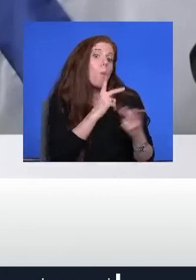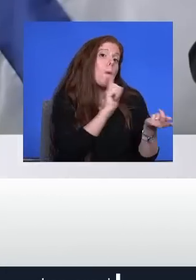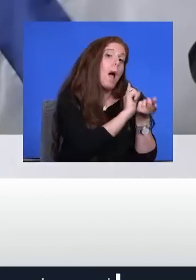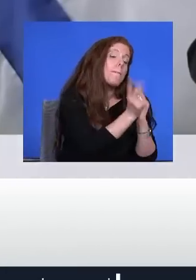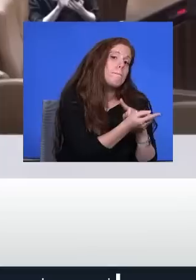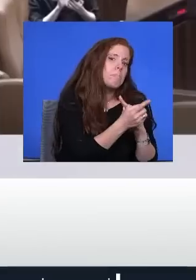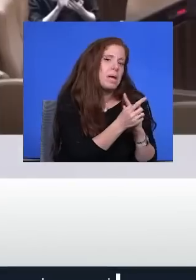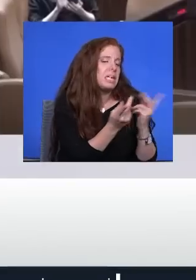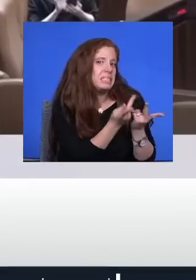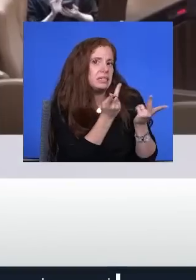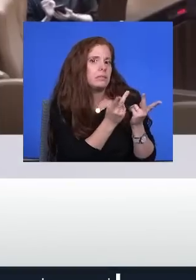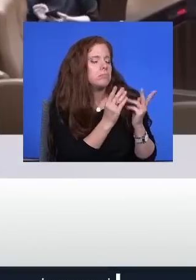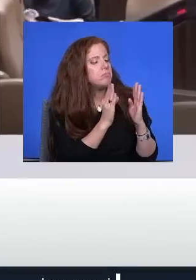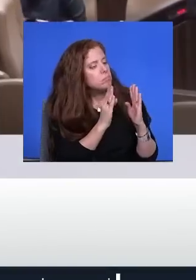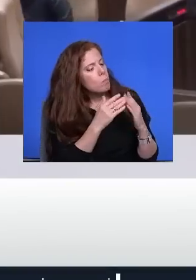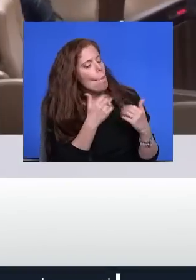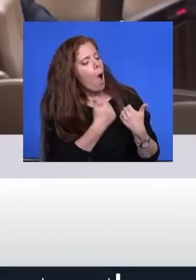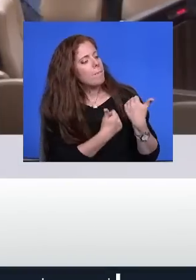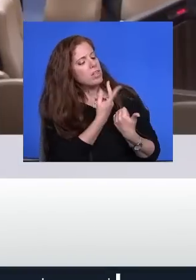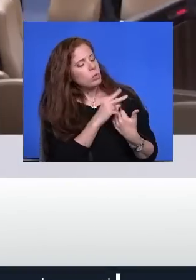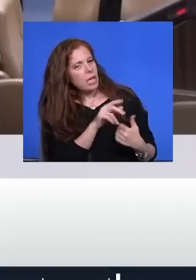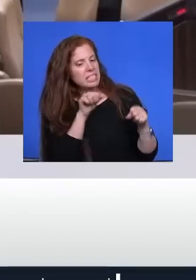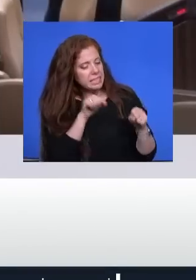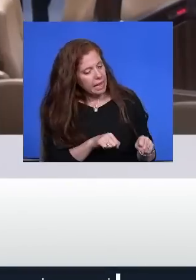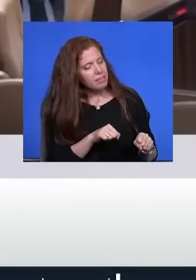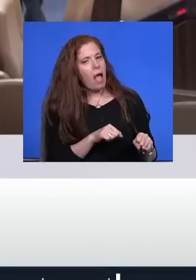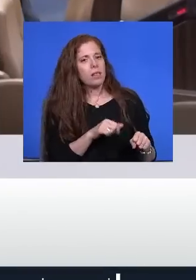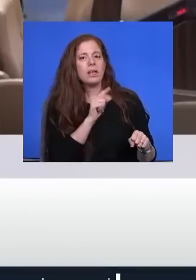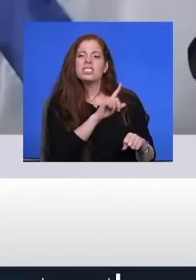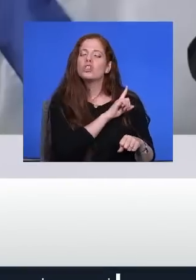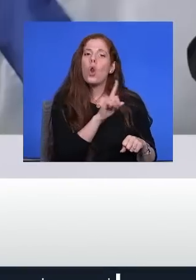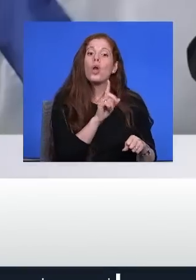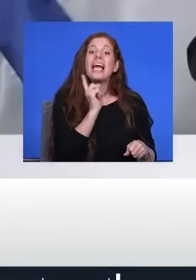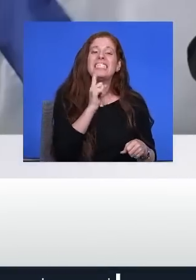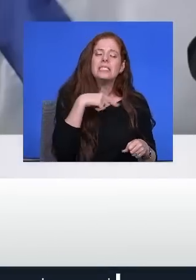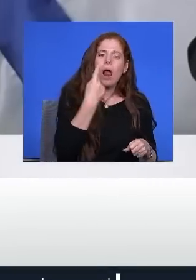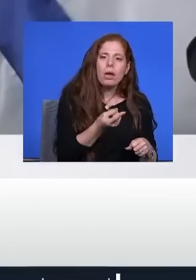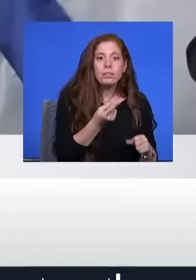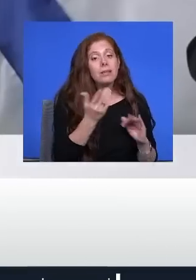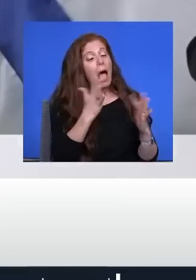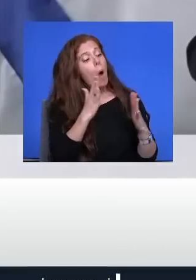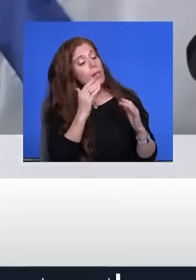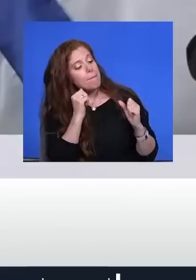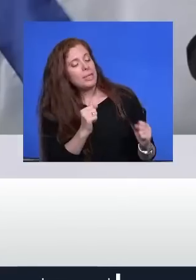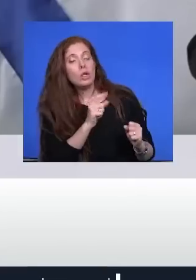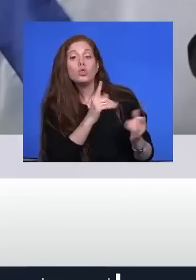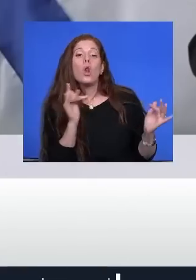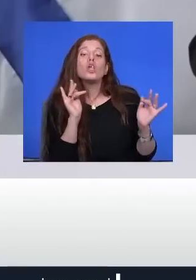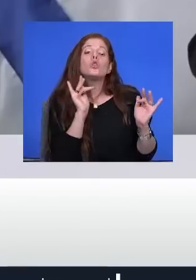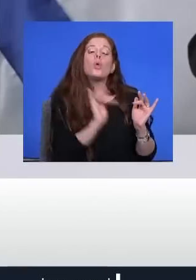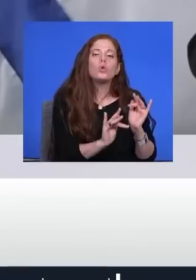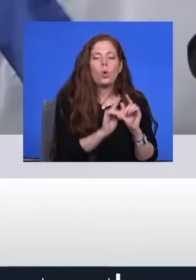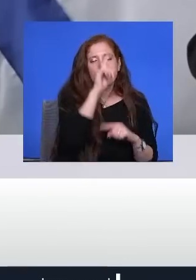נאמן, יותר צייטן, כזה שלא יעיז להגיד האזהרות, הערכות ביטחוניות שאולי נוגדות את מהלכי